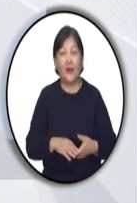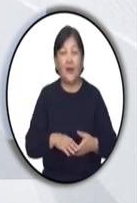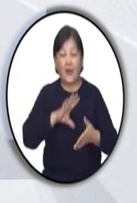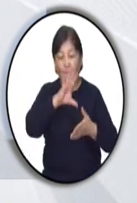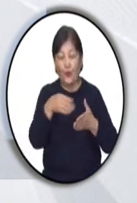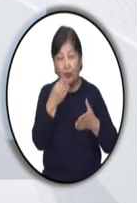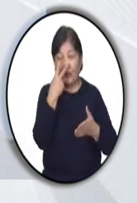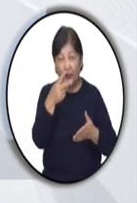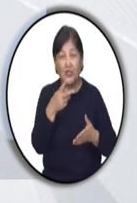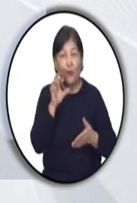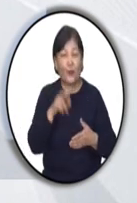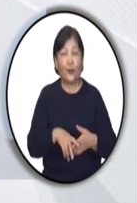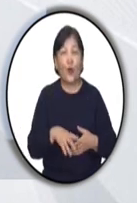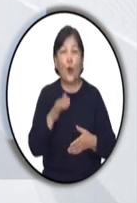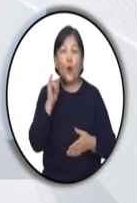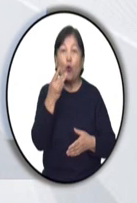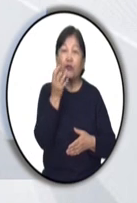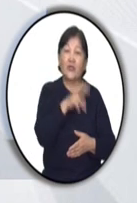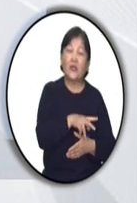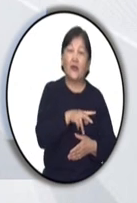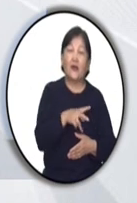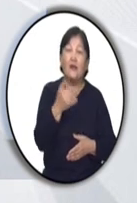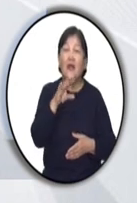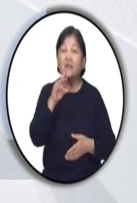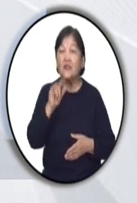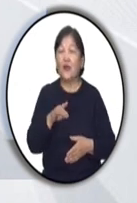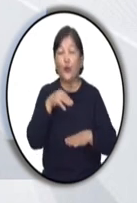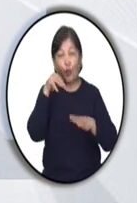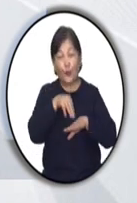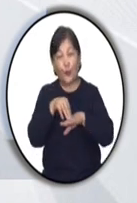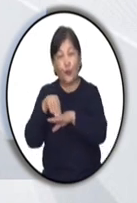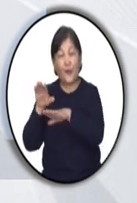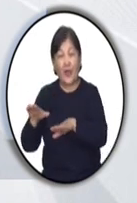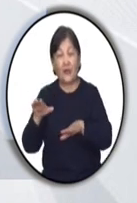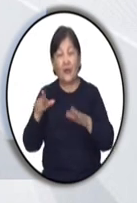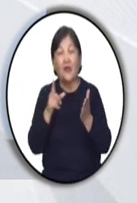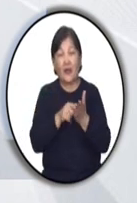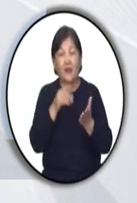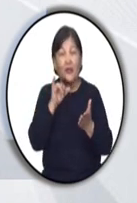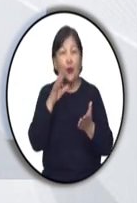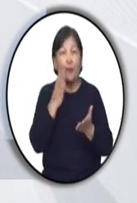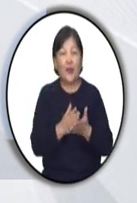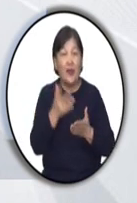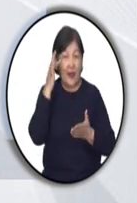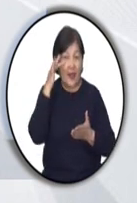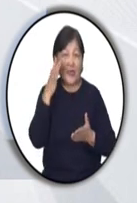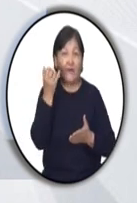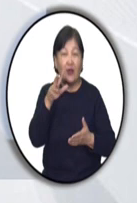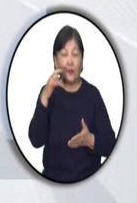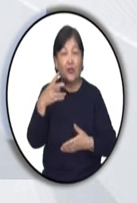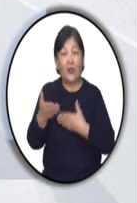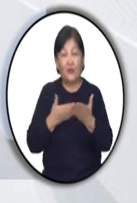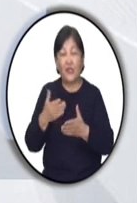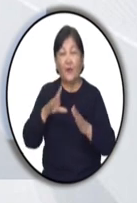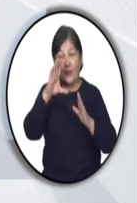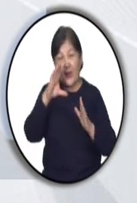талаар танилцлаа. За энэ бүтээс эцэст дүнж үзэх юм бол ер нь урсгал дансны тогтвортой байдал үүг чухал юм байна. За энийг